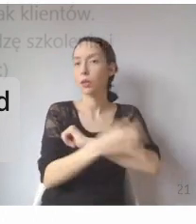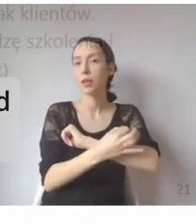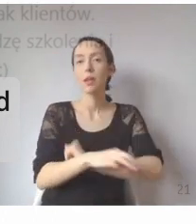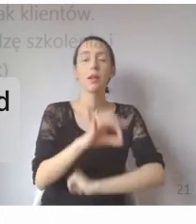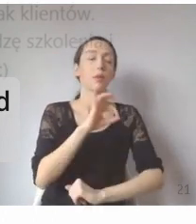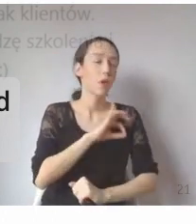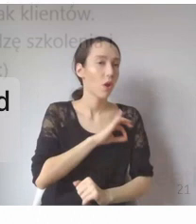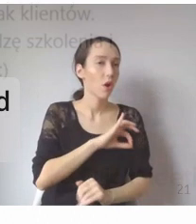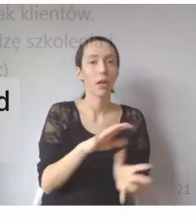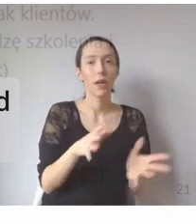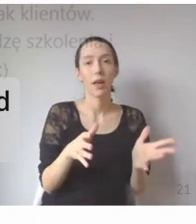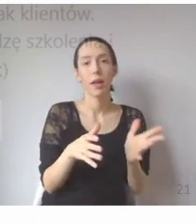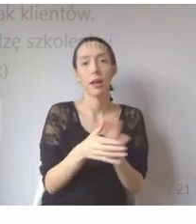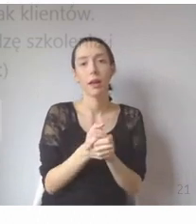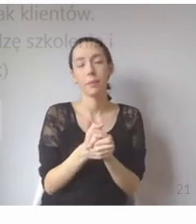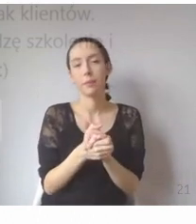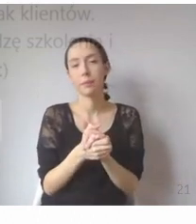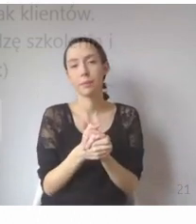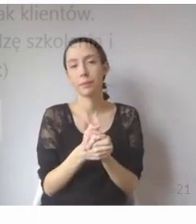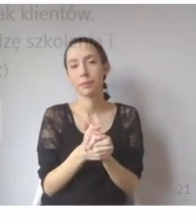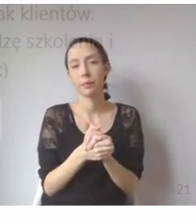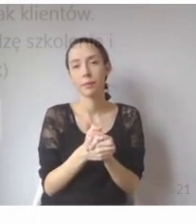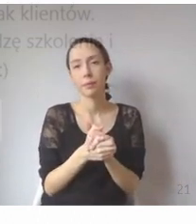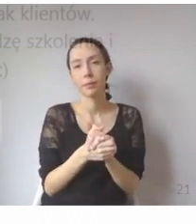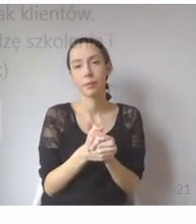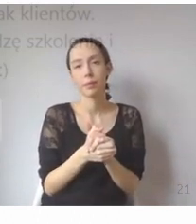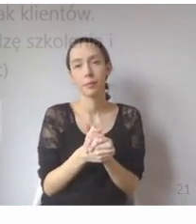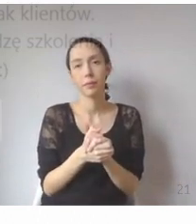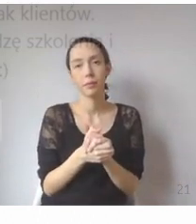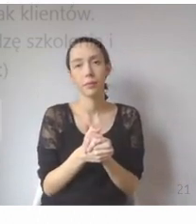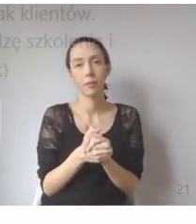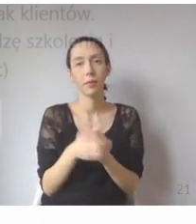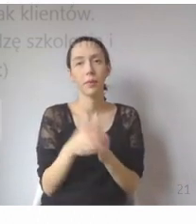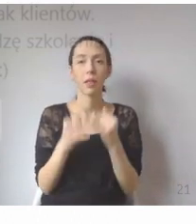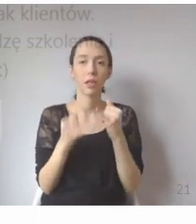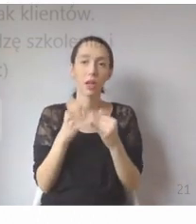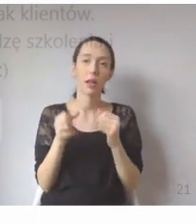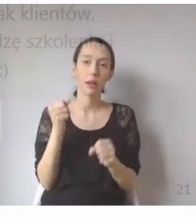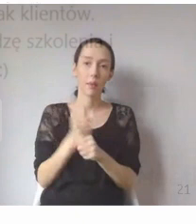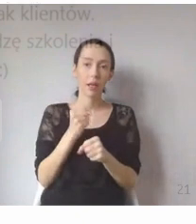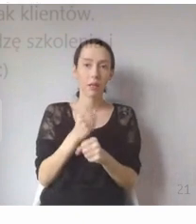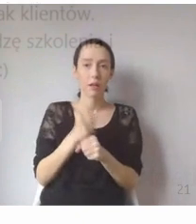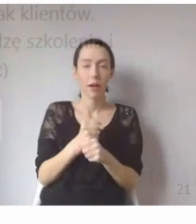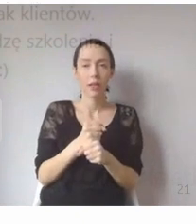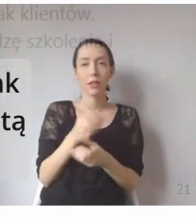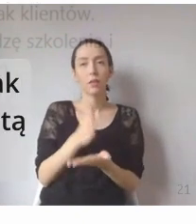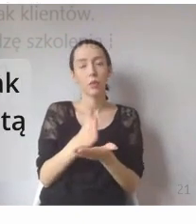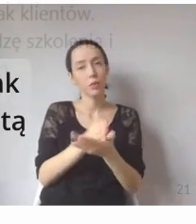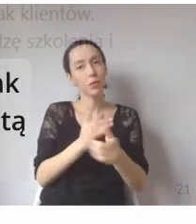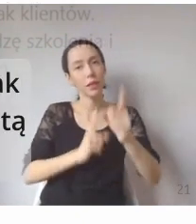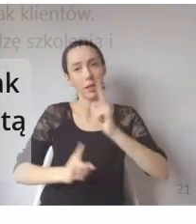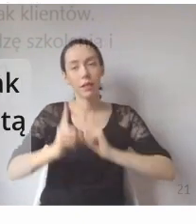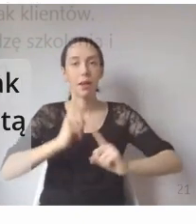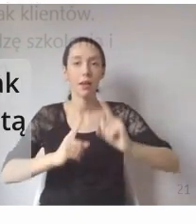przykład jakieś tam narzędzie statystyczne, jeżeli do tej pory na przykład pracowaliście w obsłudze klienta, to być